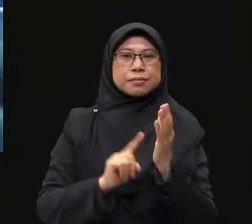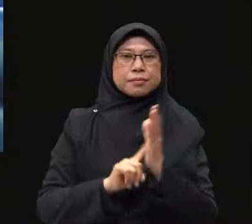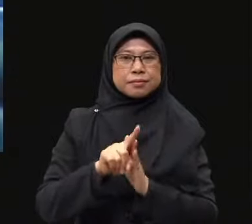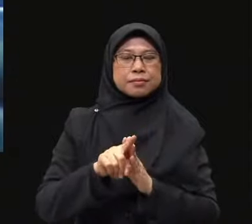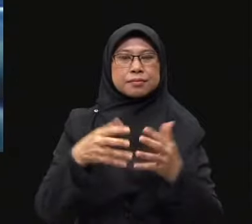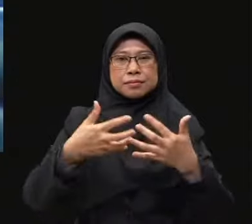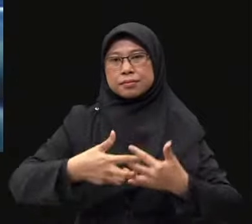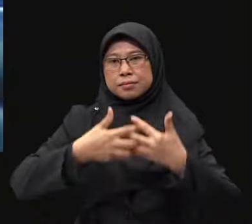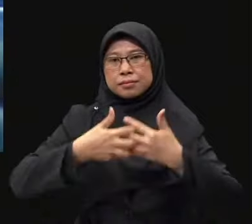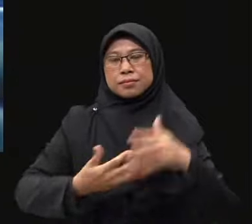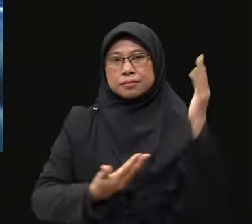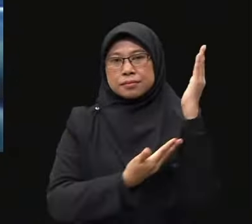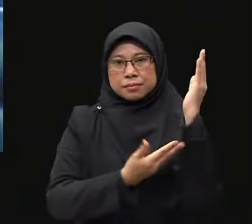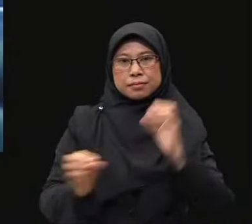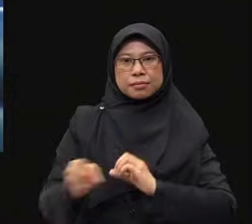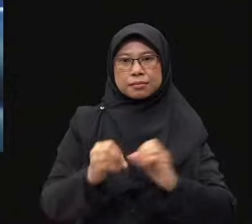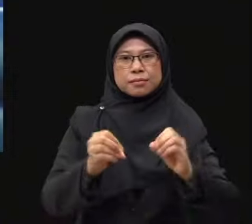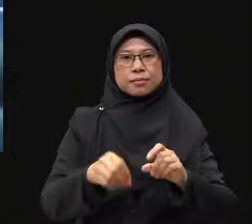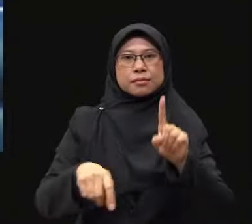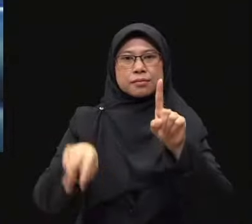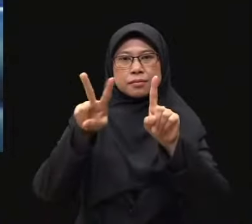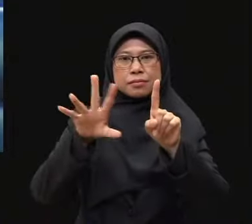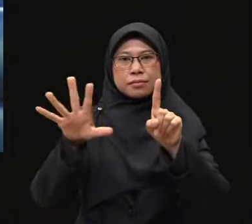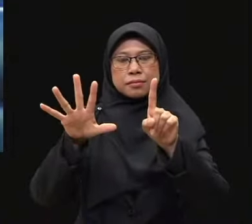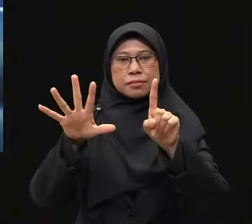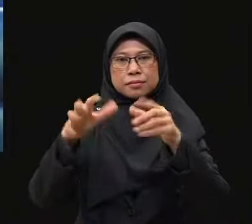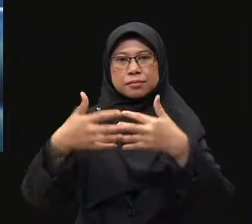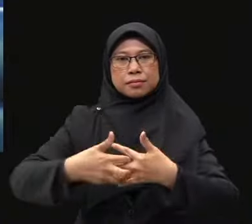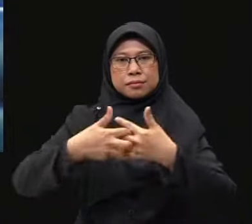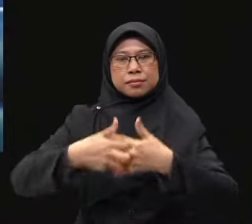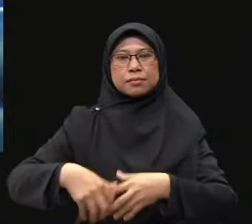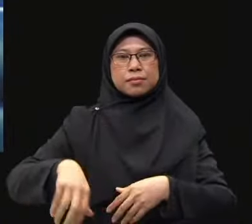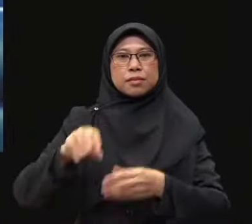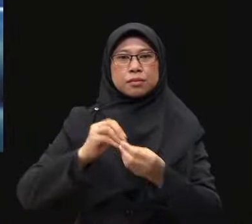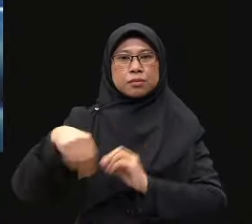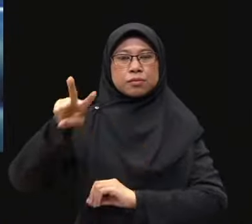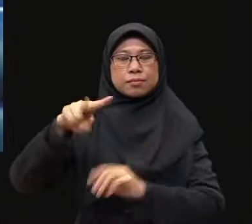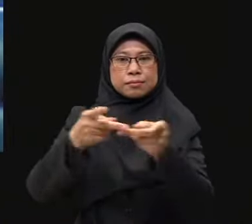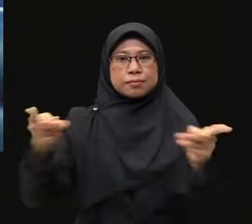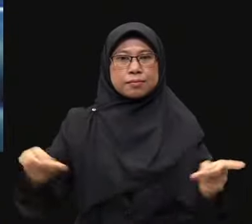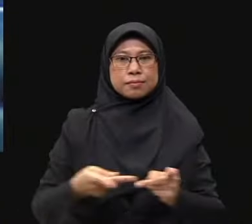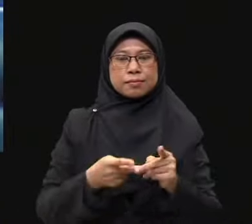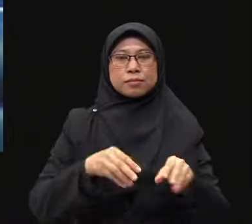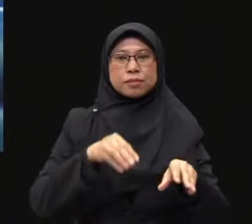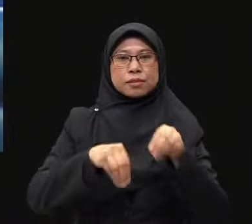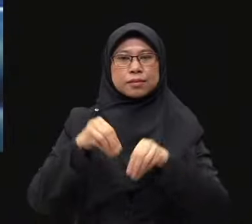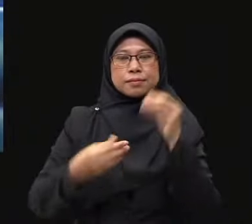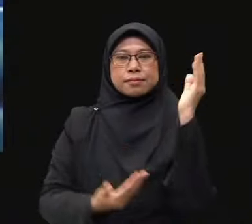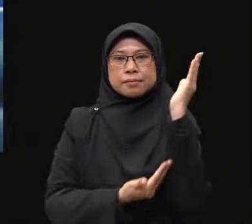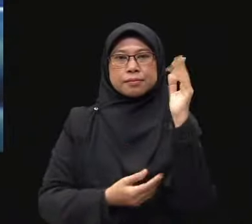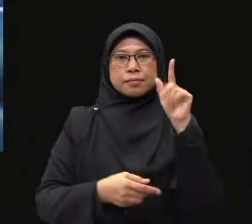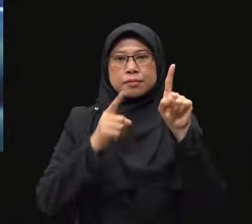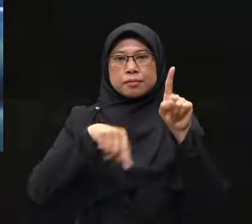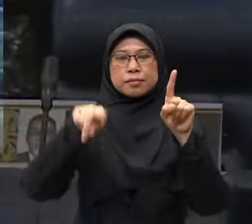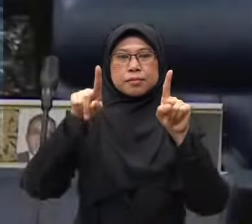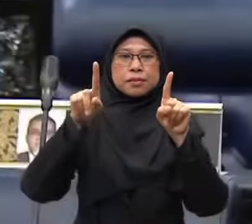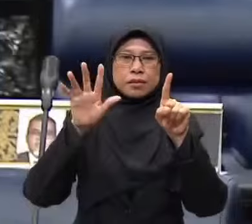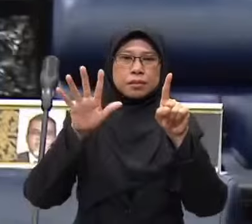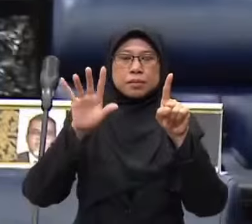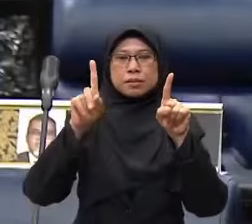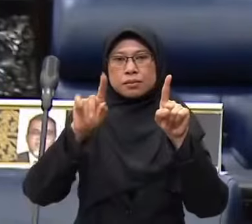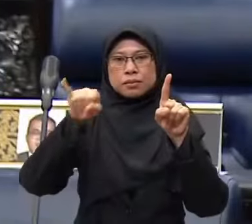kilang sawit yang beroperasi iaitu 125 buah dan kedua tertinggi kawasan penanaman sawit 1.51 juta